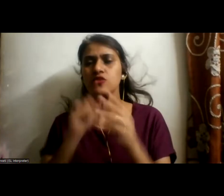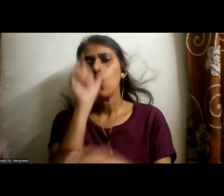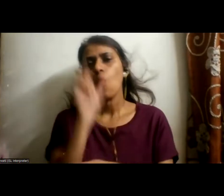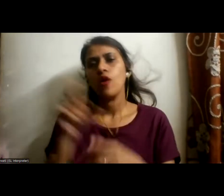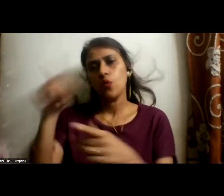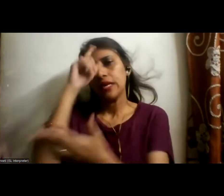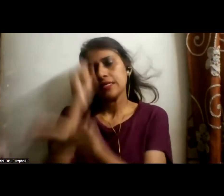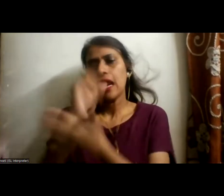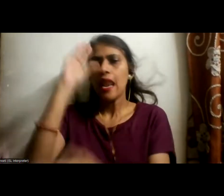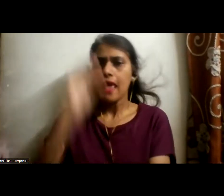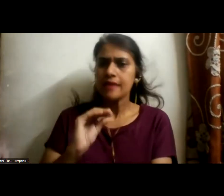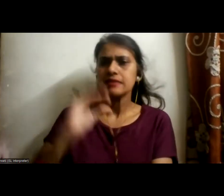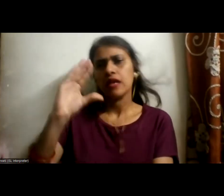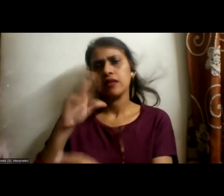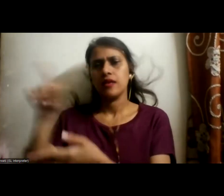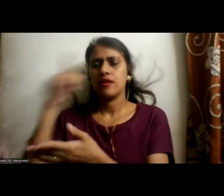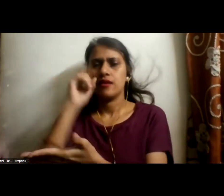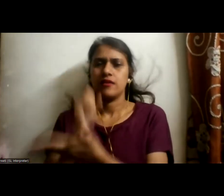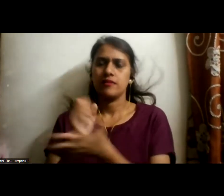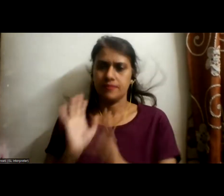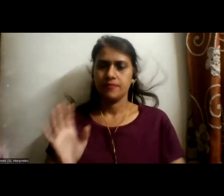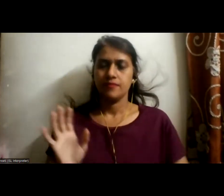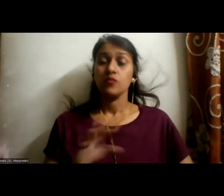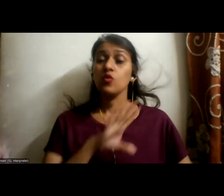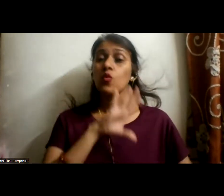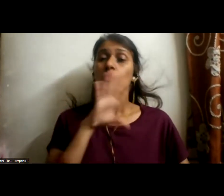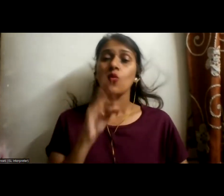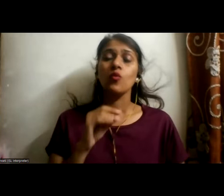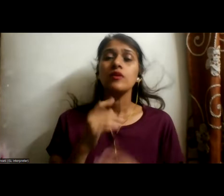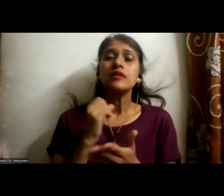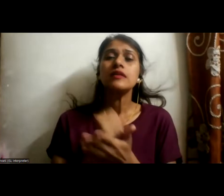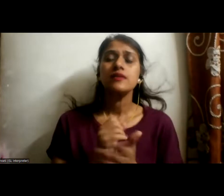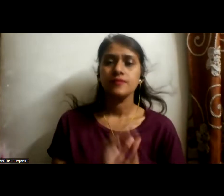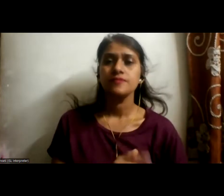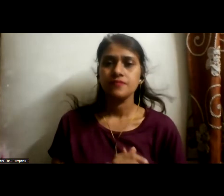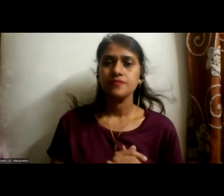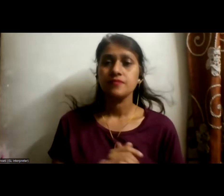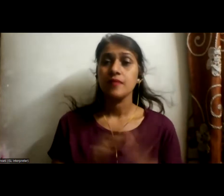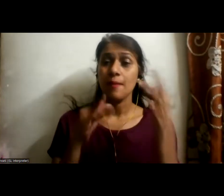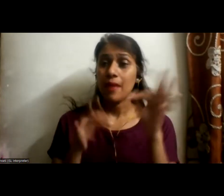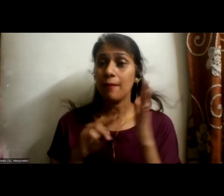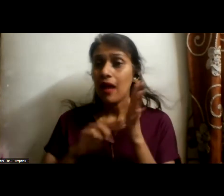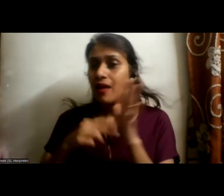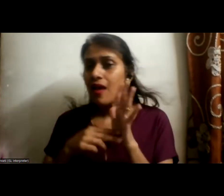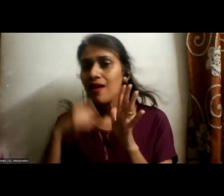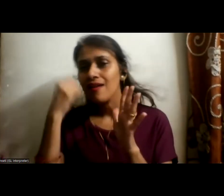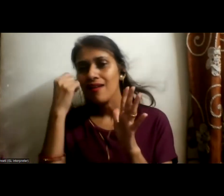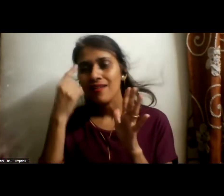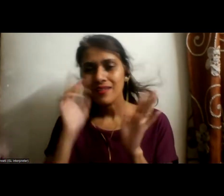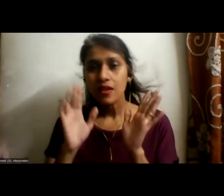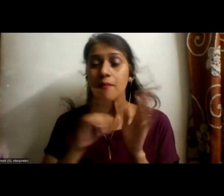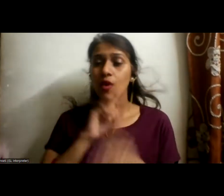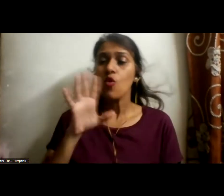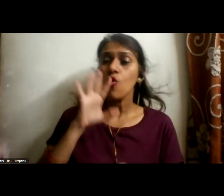कम भी रख सकते हो, बस वो component होना चाहिए, क्योंकि वो component marking के लिए और आपका paper समझने के लिए important होगा. लेकिन जो आपके main chapters